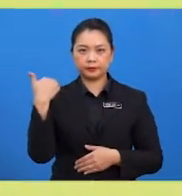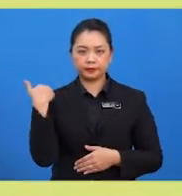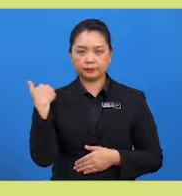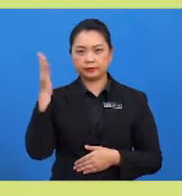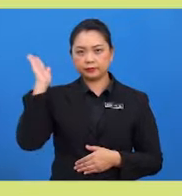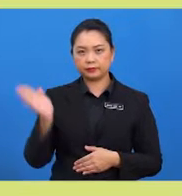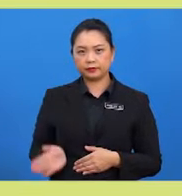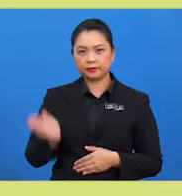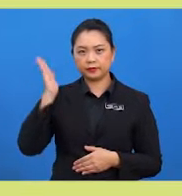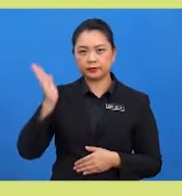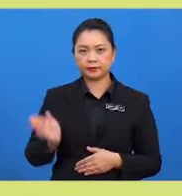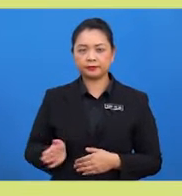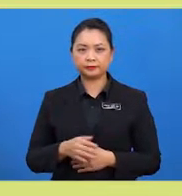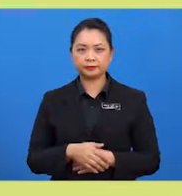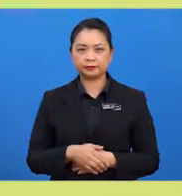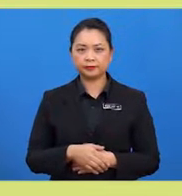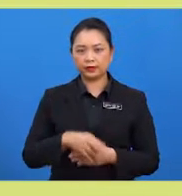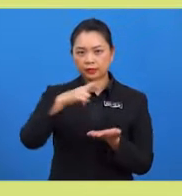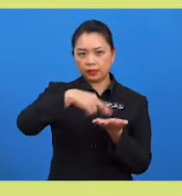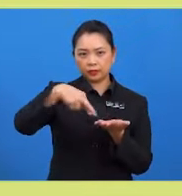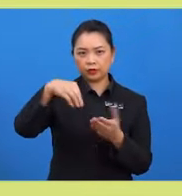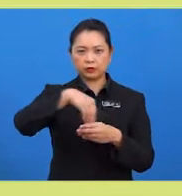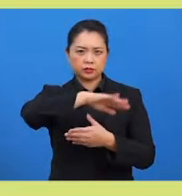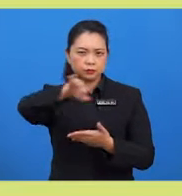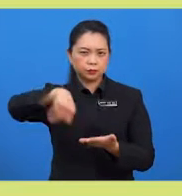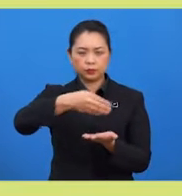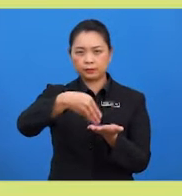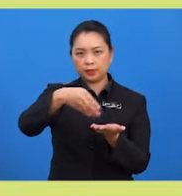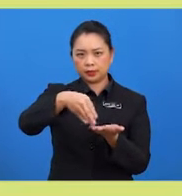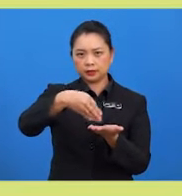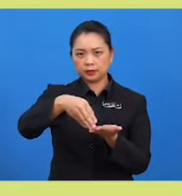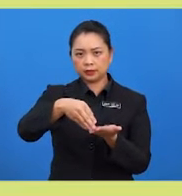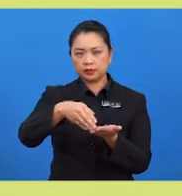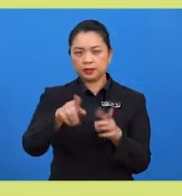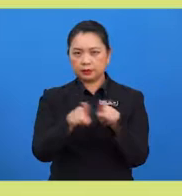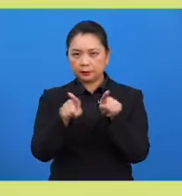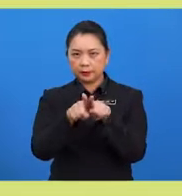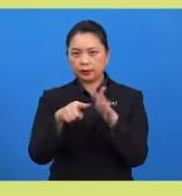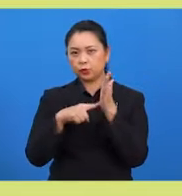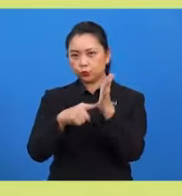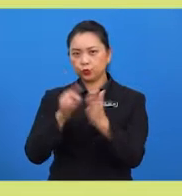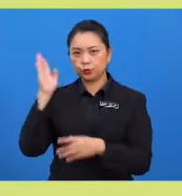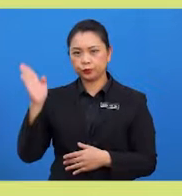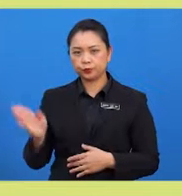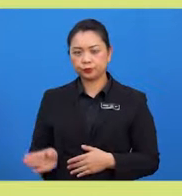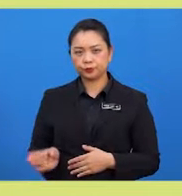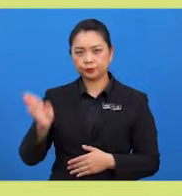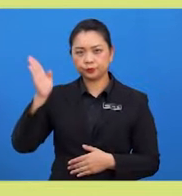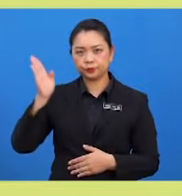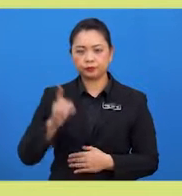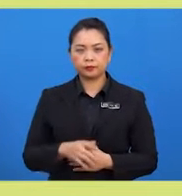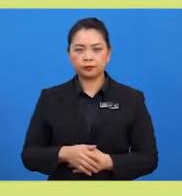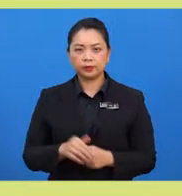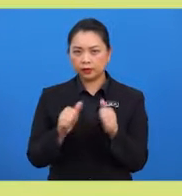tersebut. Kita rekodkan semua hasil dan belanja seperti yang ditunjukkan. Pastikan